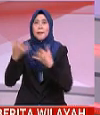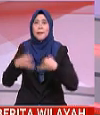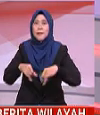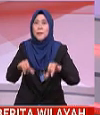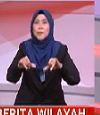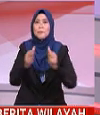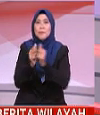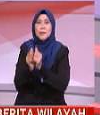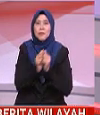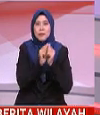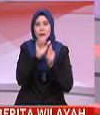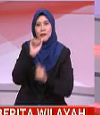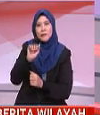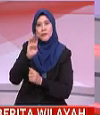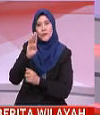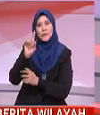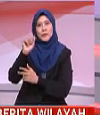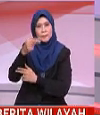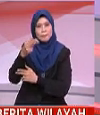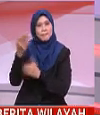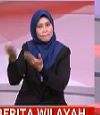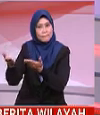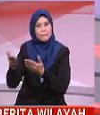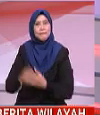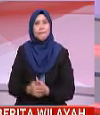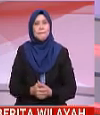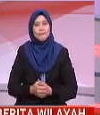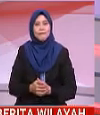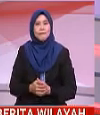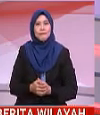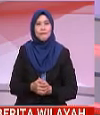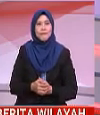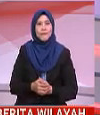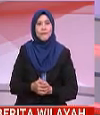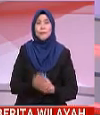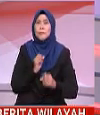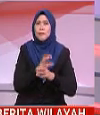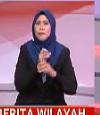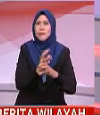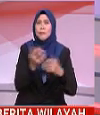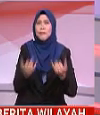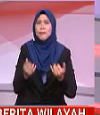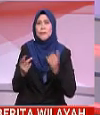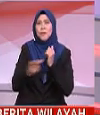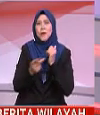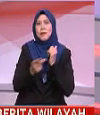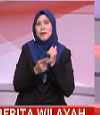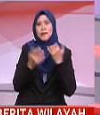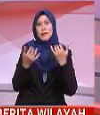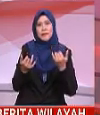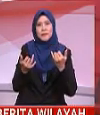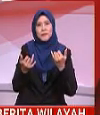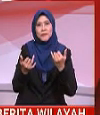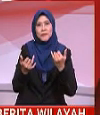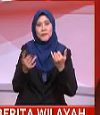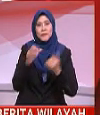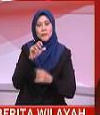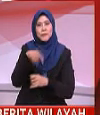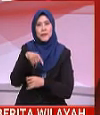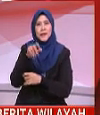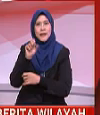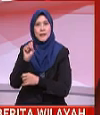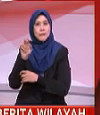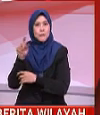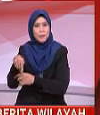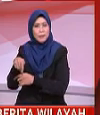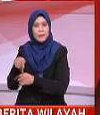bersama Abdullah Mahyudin. Syu, inisiatif itu dilaksana Politeknik Seberang Perai PSP menerusi program